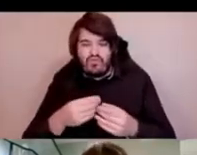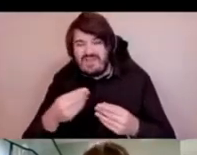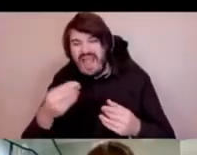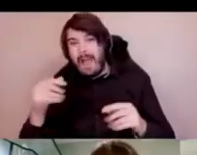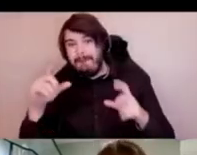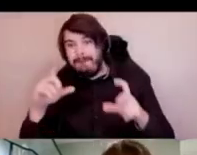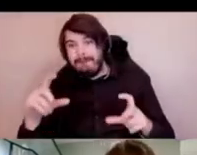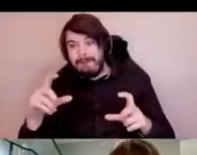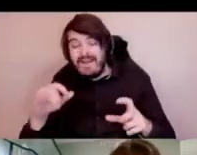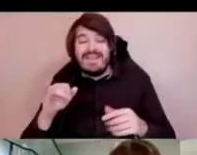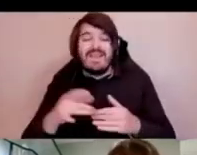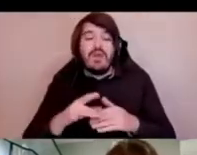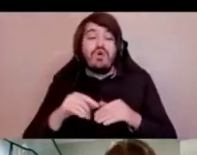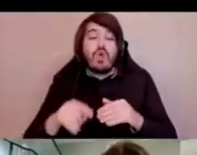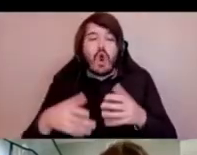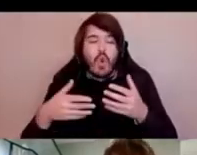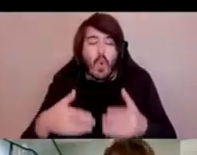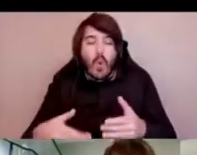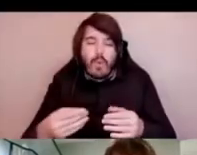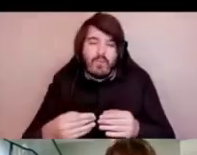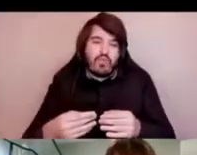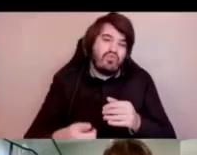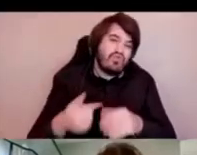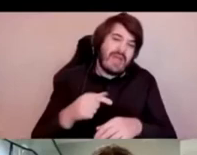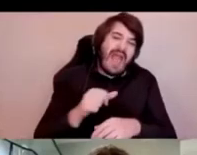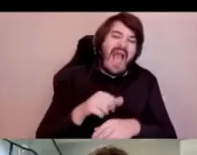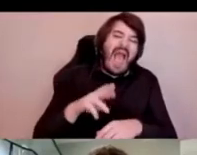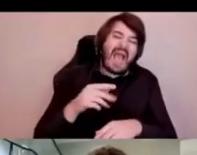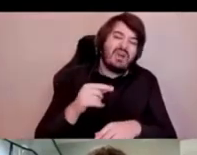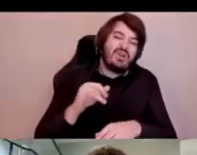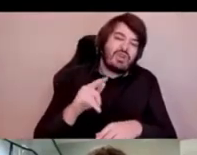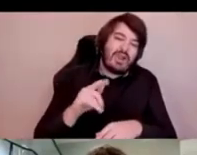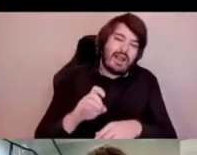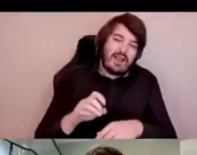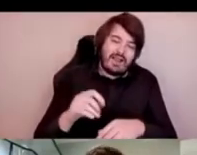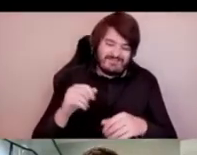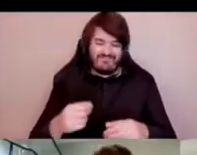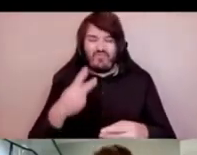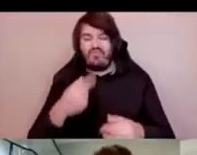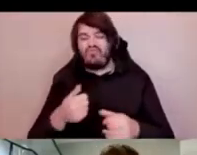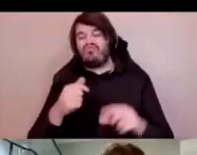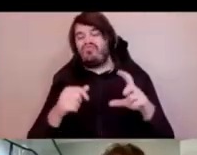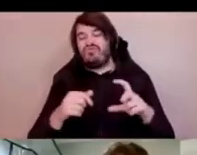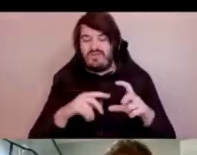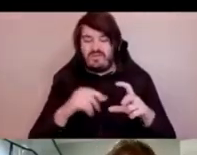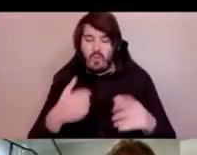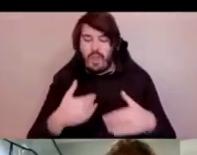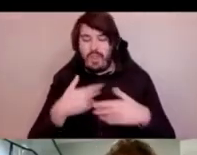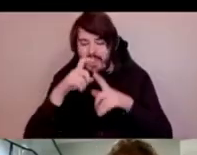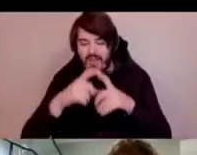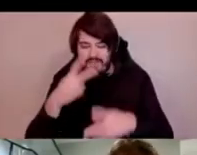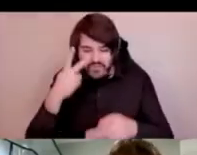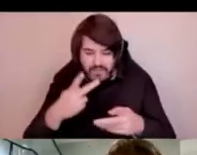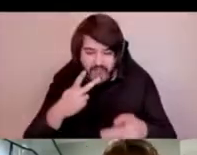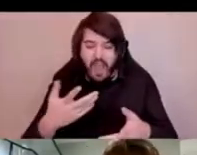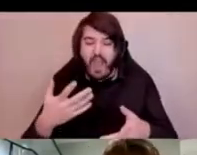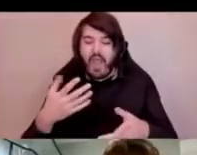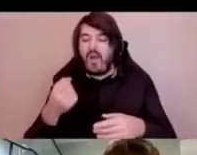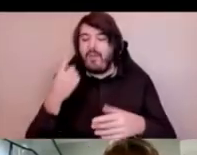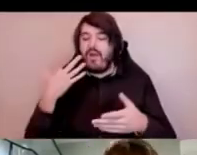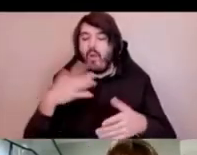sable. Si c'est un sol qui est lourd, il va y avoir beaucoup d'argile. Donc, ça l'aide de faire ce test-là parce que vous pouvez visuellement voir la composition de votre